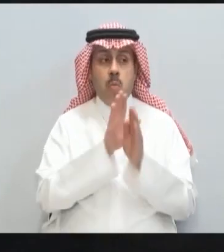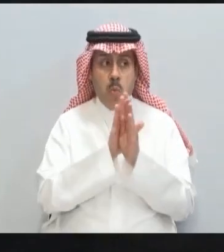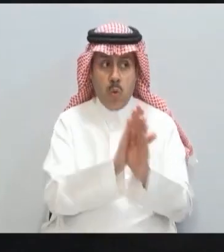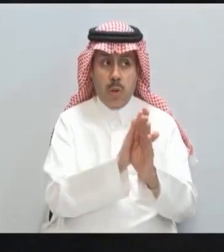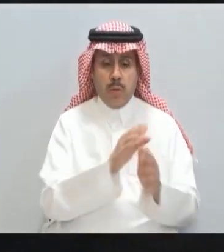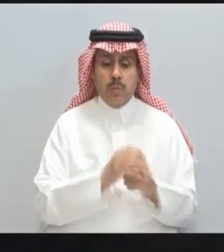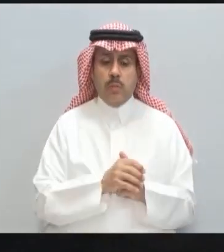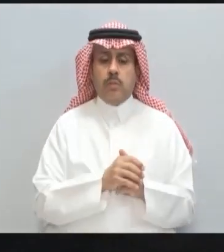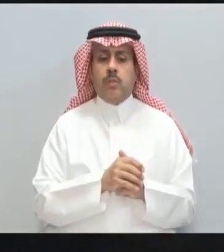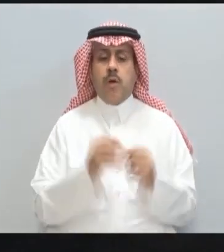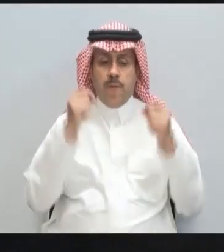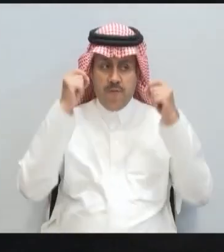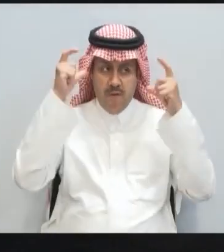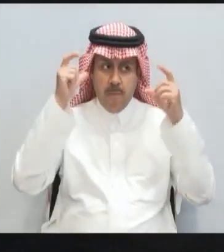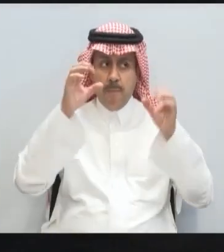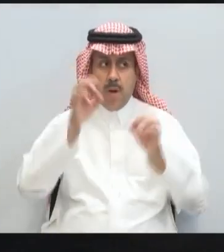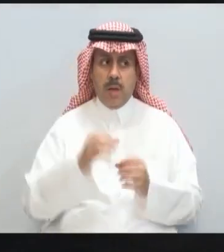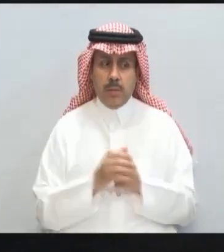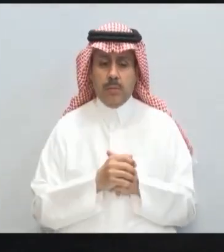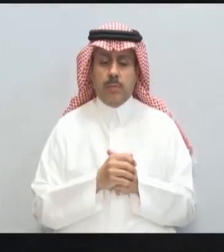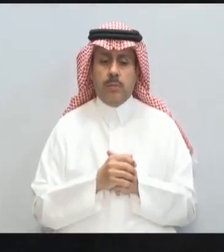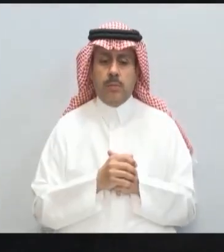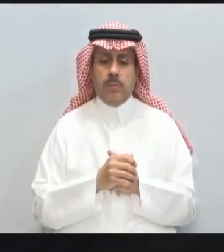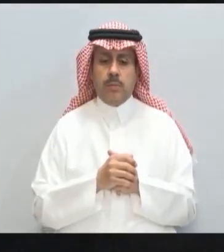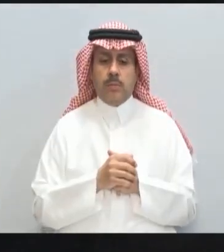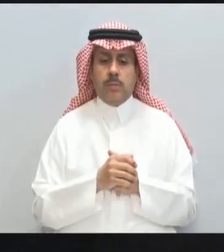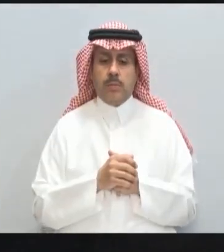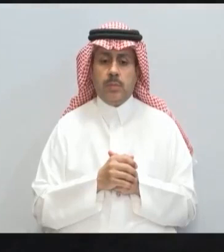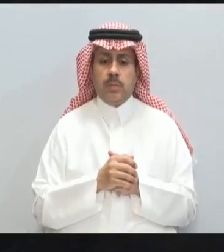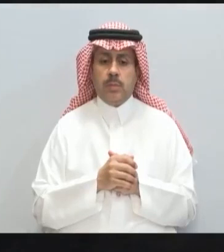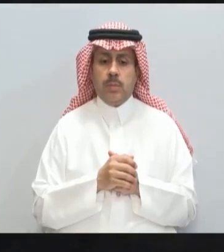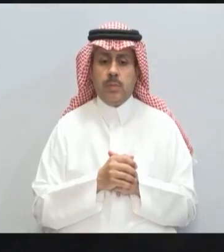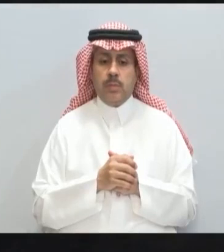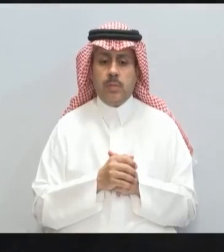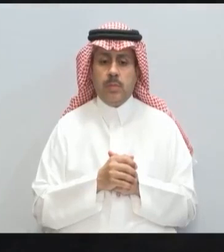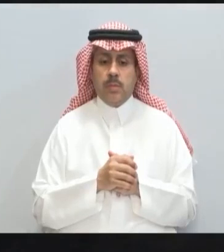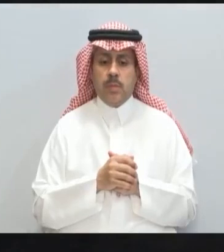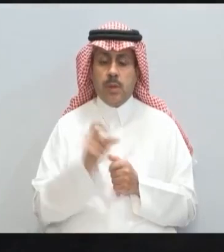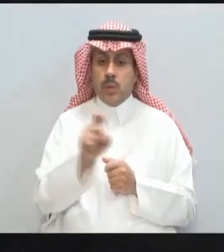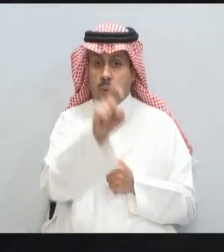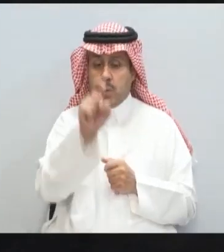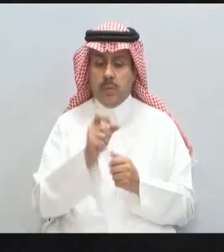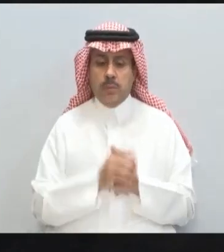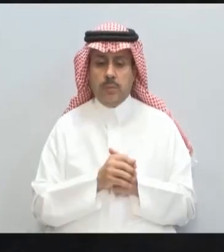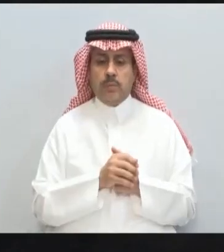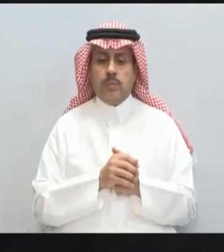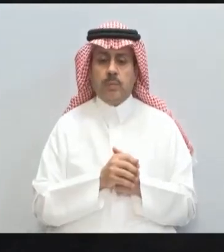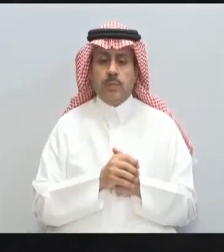الله تعالى على فهم الايات الكريمات هذا التقويم امامكم ايها الطلاب والطالبات